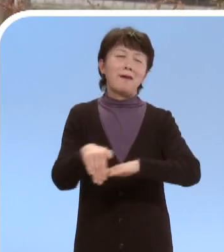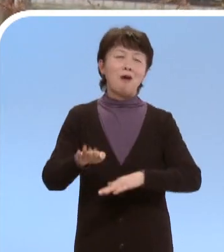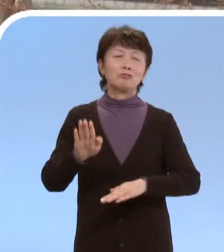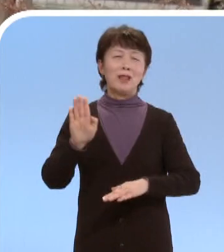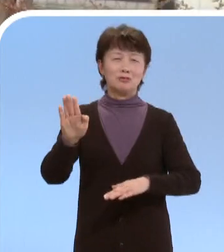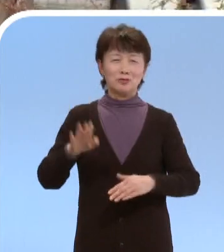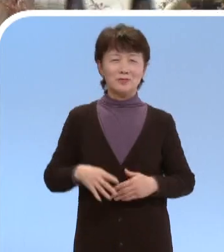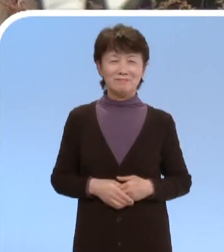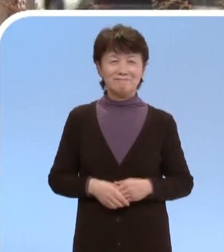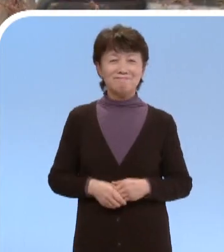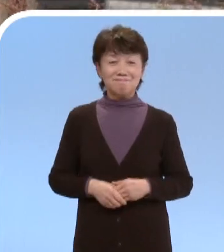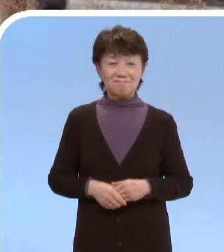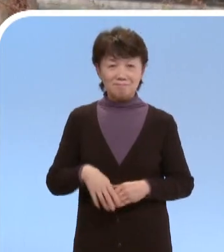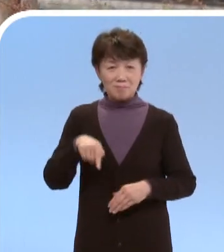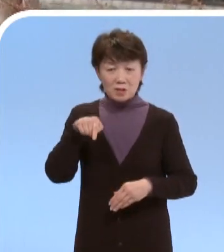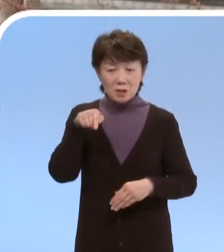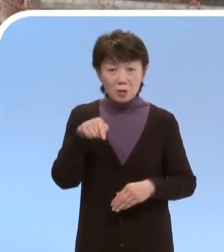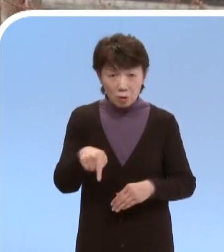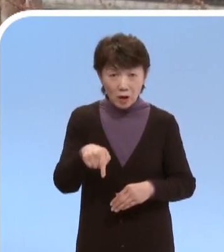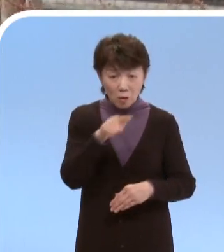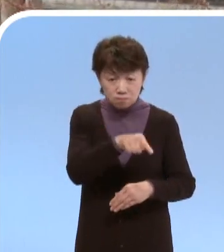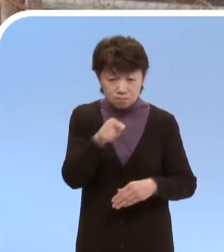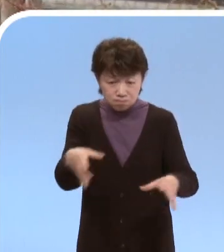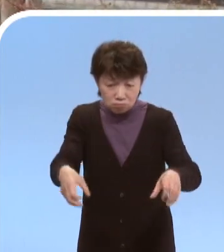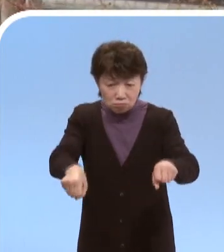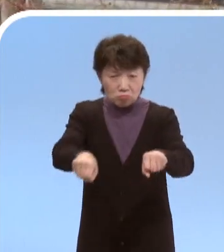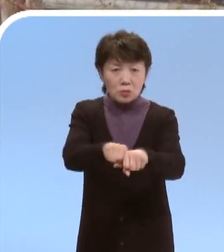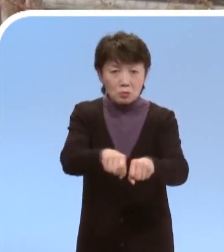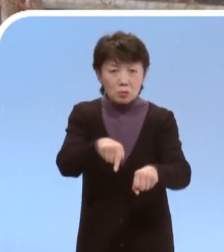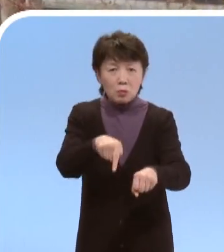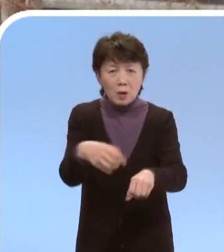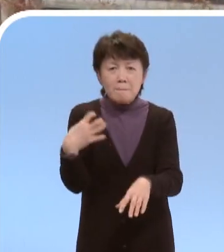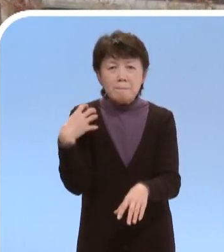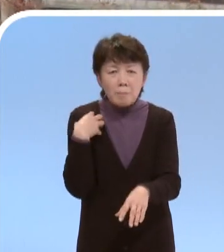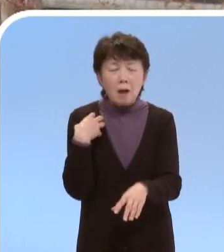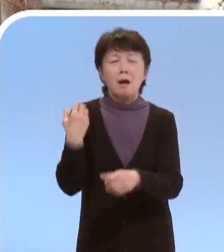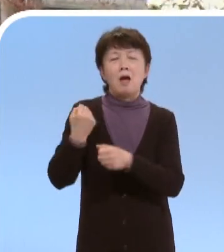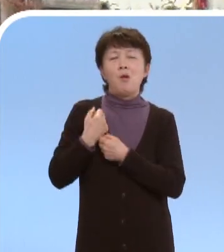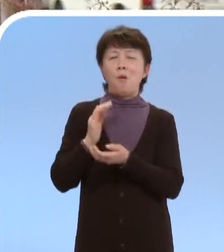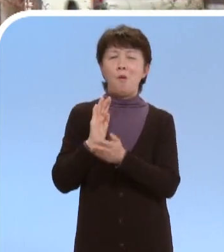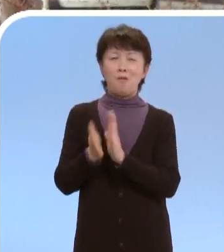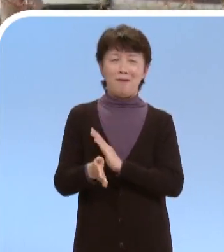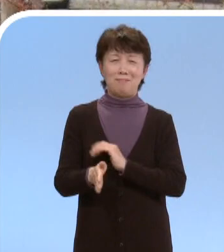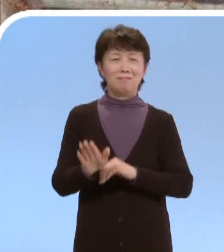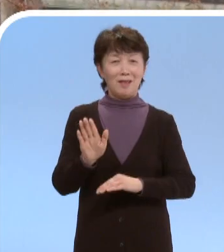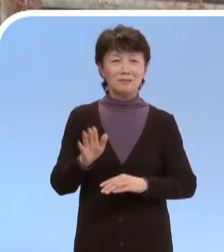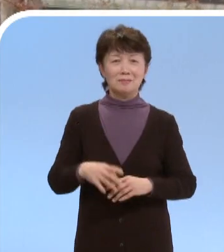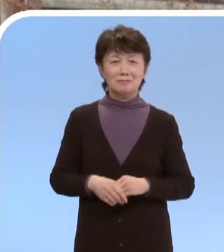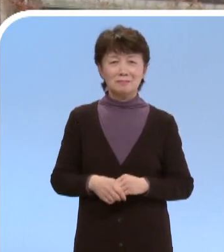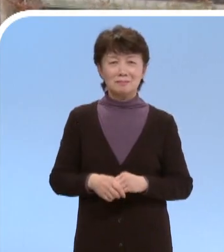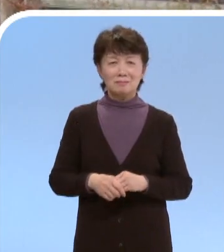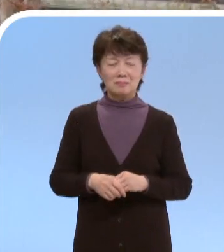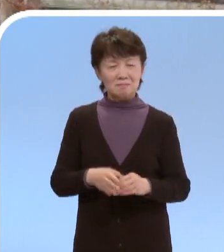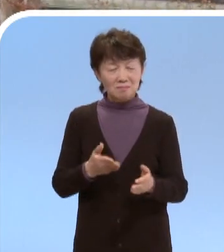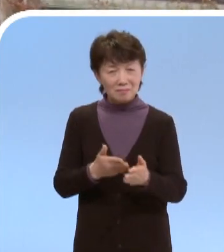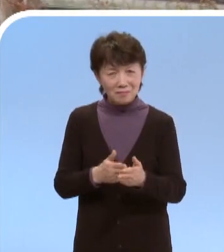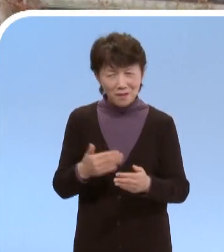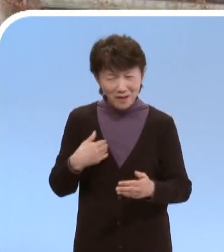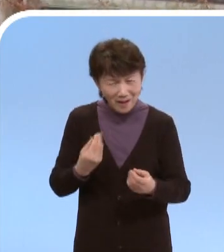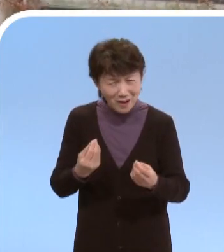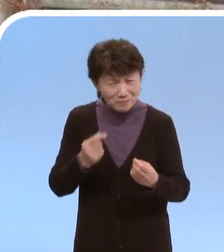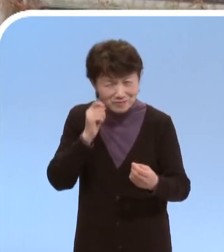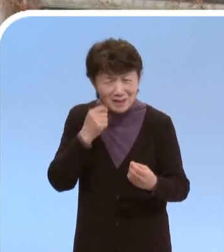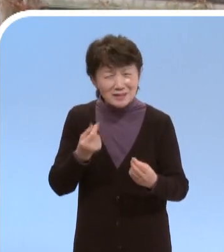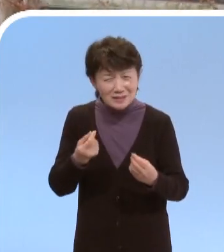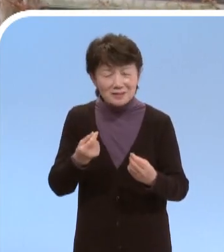ですよ。はい、これを兵庫県がマッチングしているんです。はい、けどわからないですよ